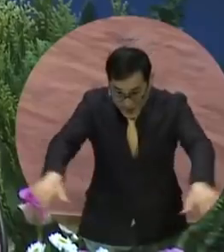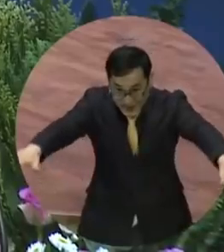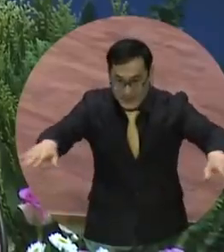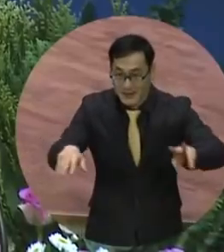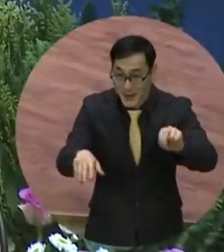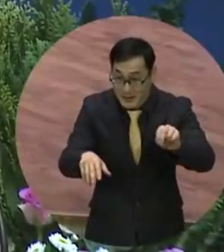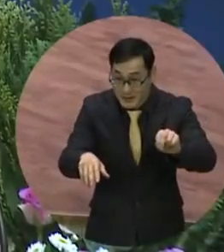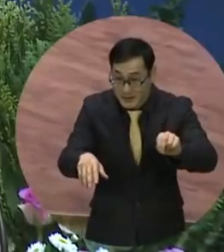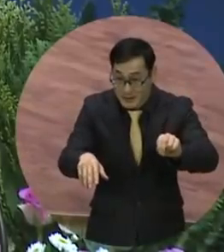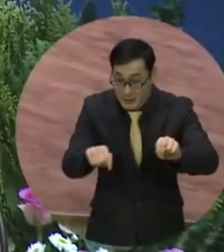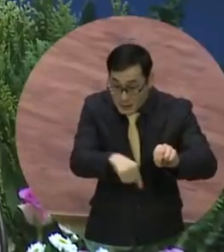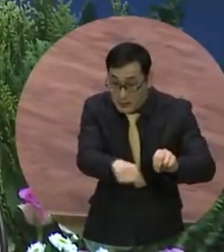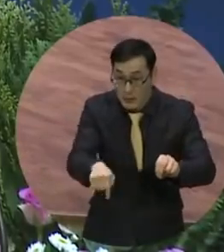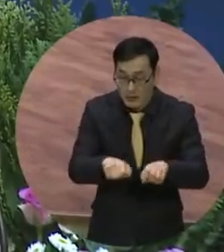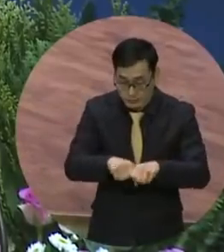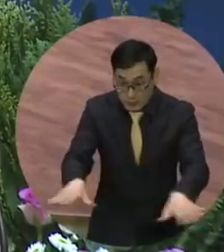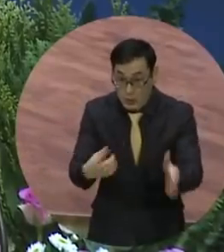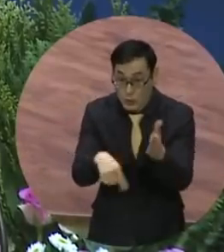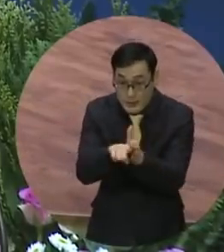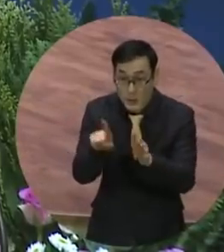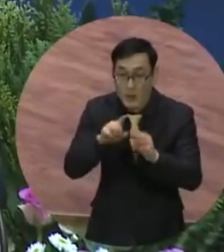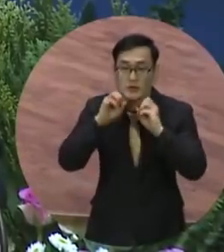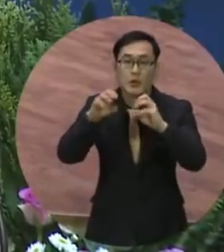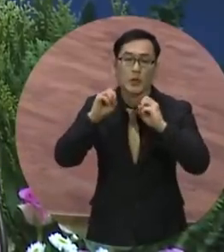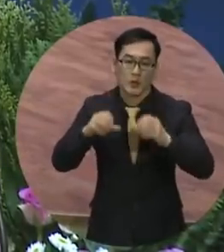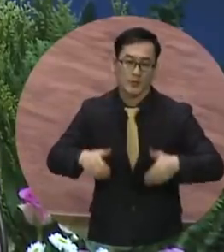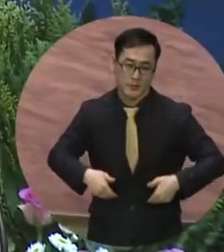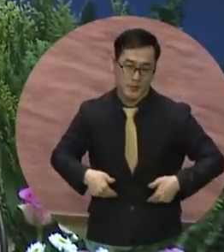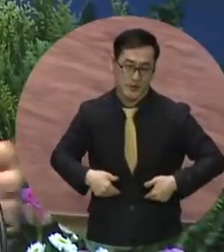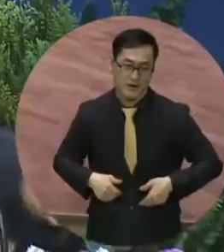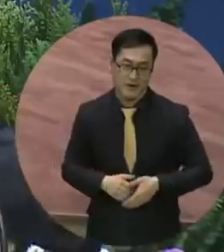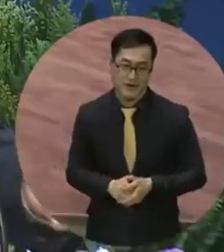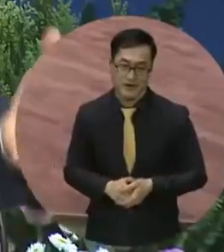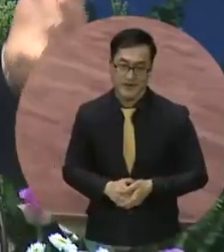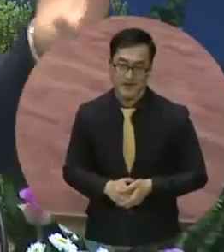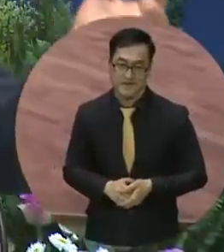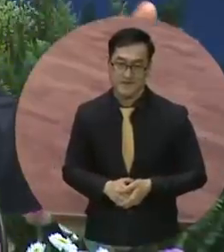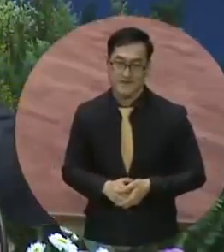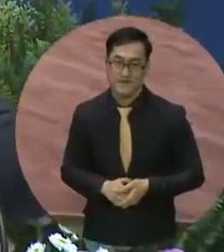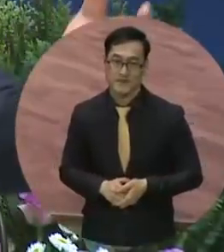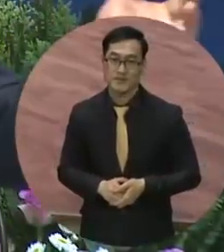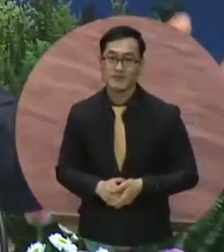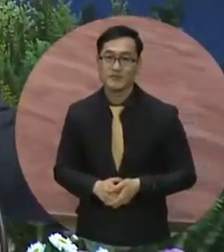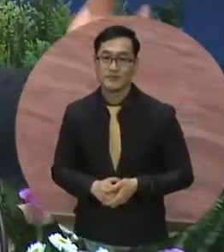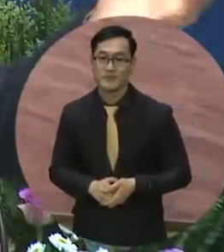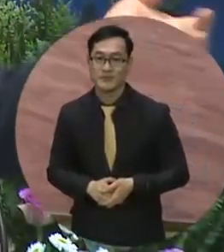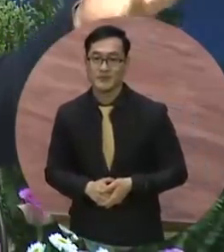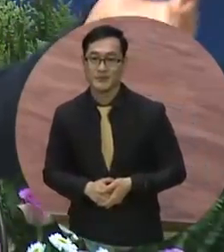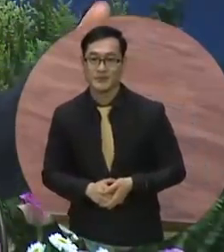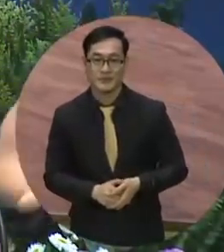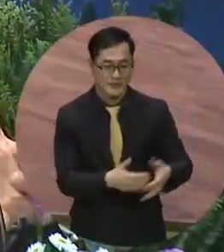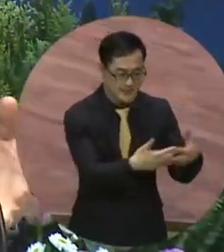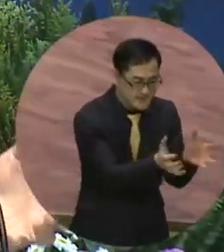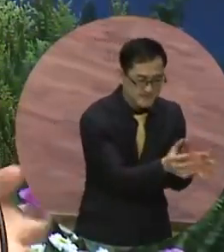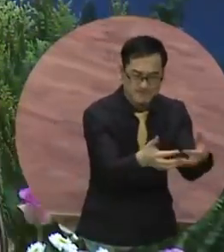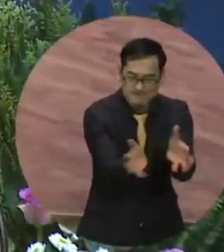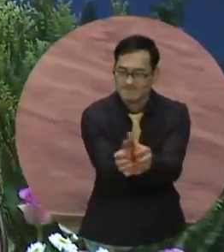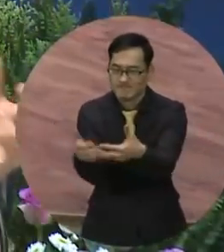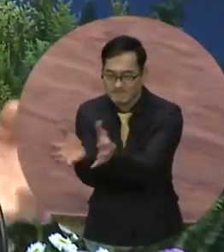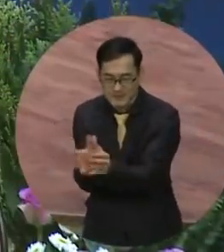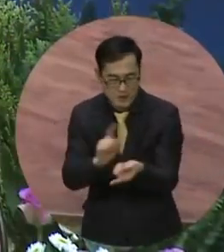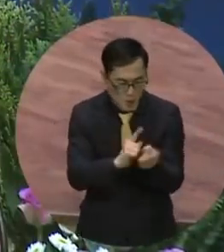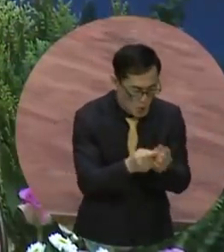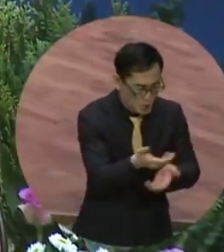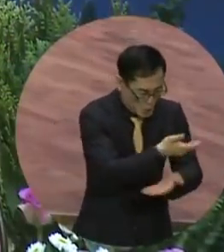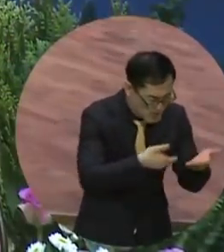활성화돼. 그래서 지금 저 원리소를 지난주부터 열었잖아요. 전부 다 그 잘한 거, 전부 다 열어서 서로